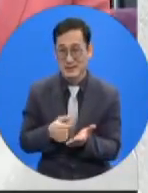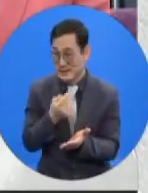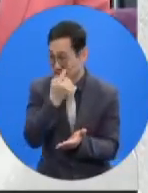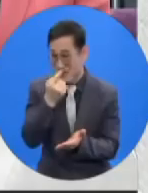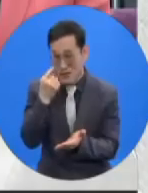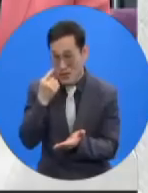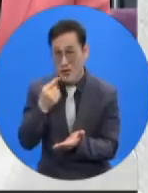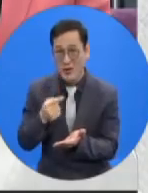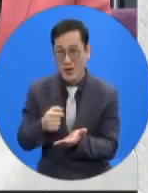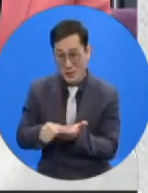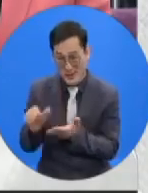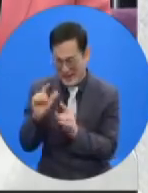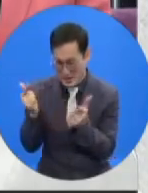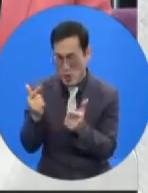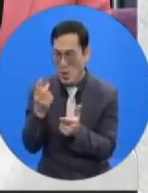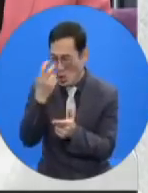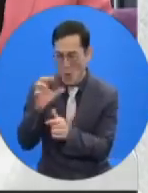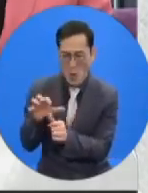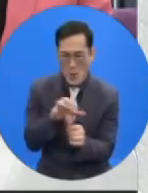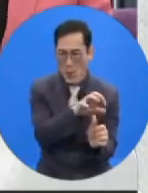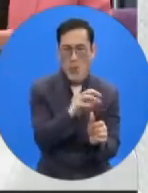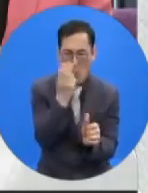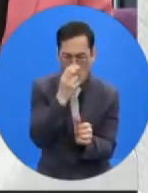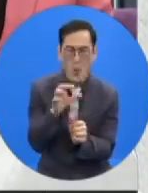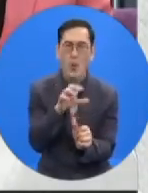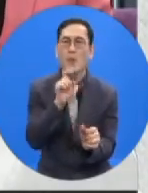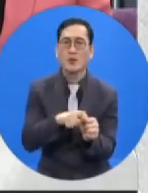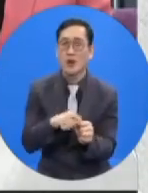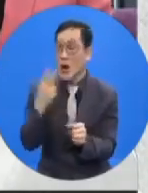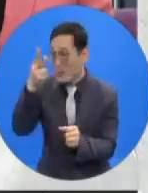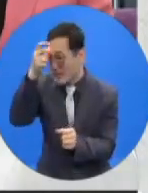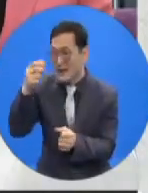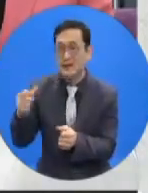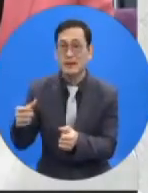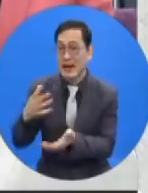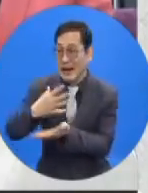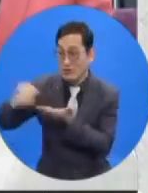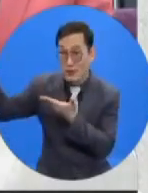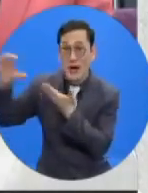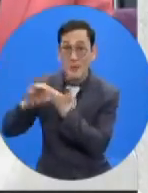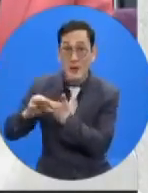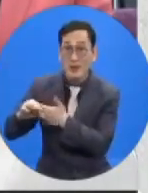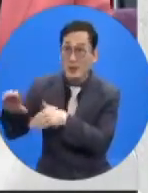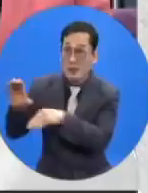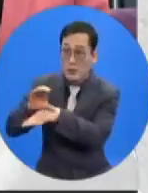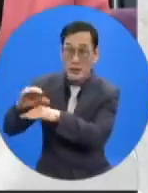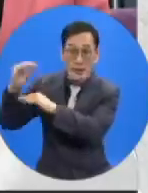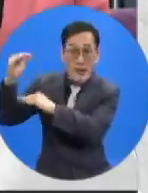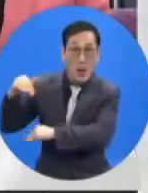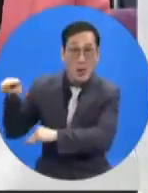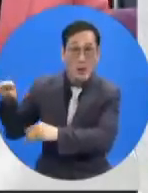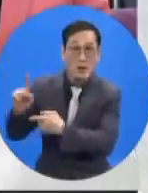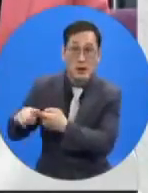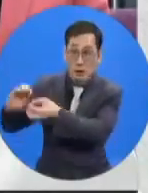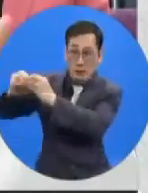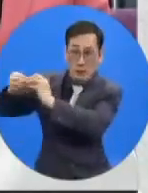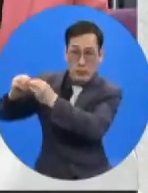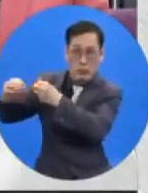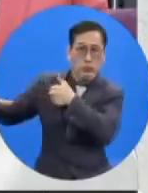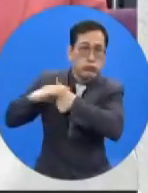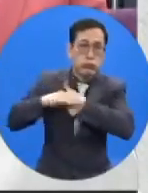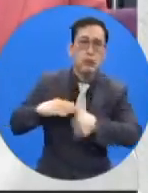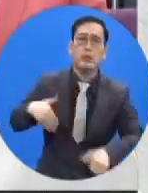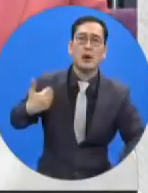보존하기 위해서 당시 검찰의 증거가 들어가면은 이거를 전혀 알 수가 없고 다시는 볼 수 없는 상황이었기 때문에